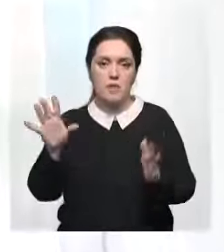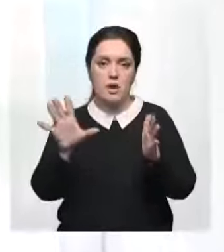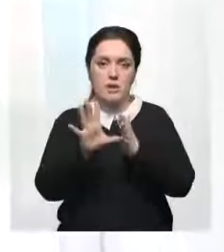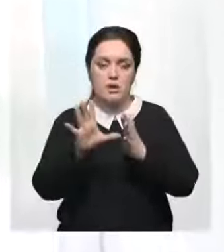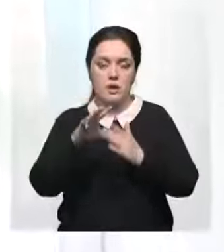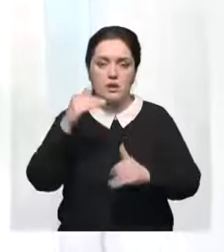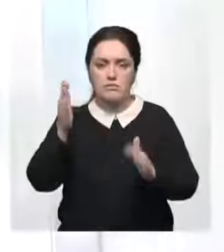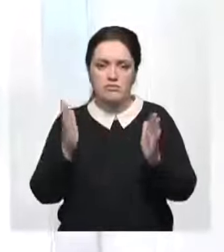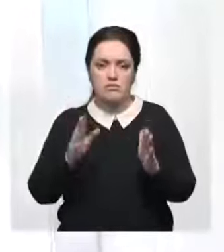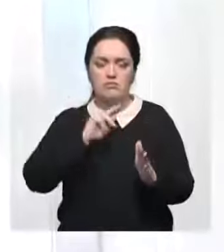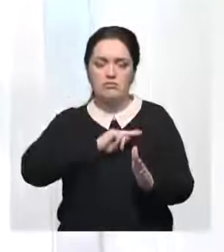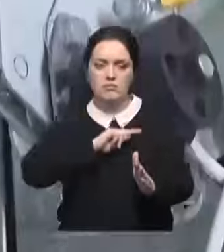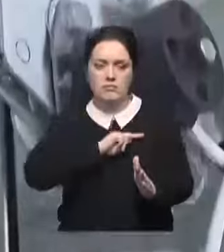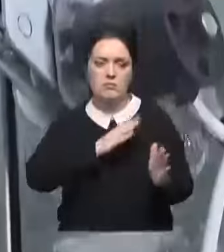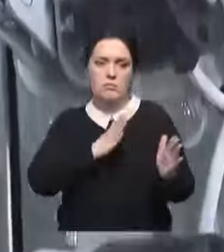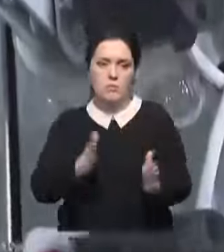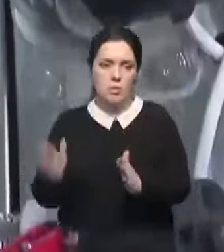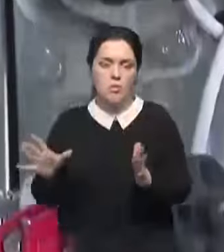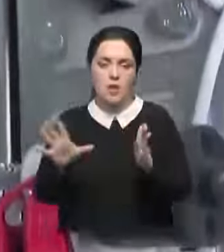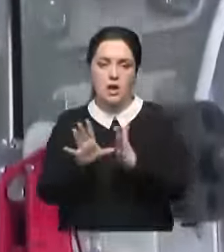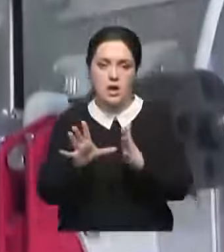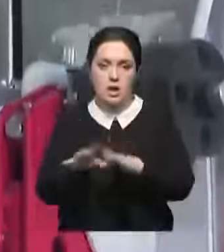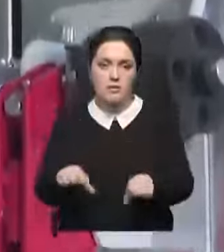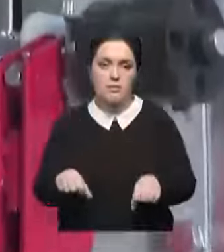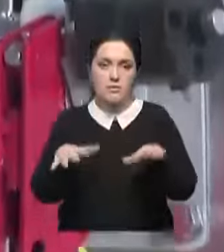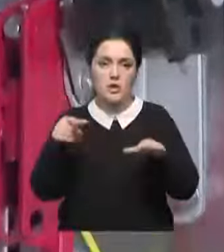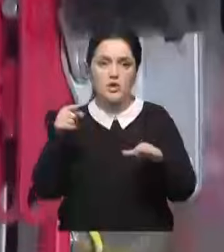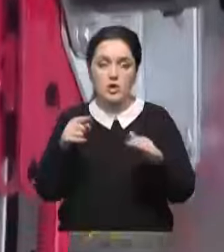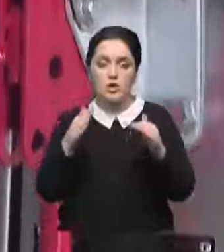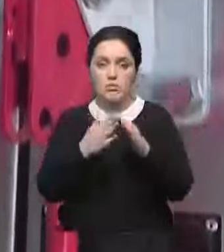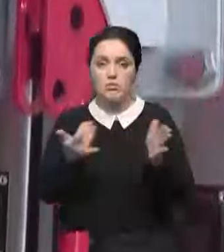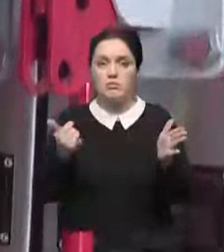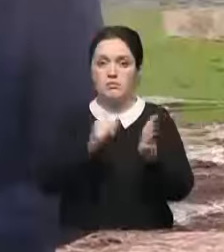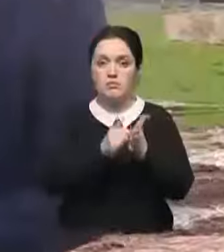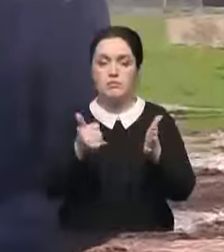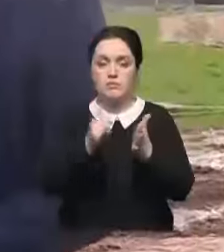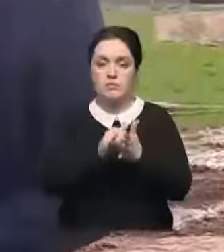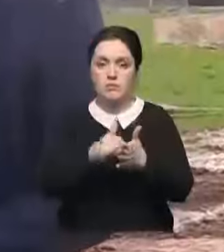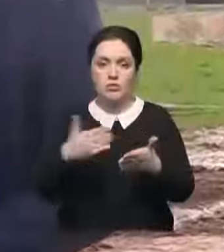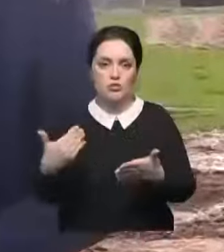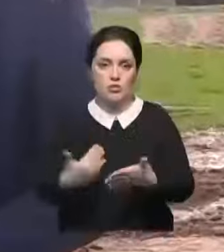должны работать бесперебойно. Больше 1000 домов уже начали подключать к электроэнергии.